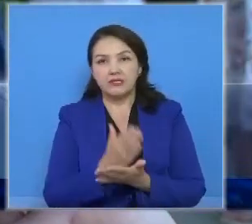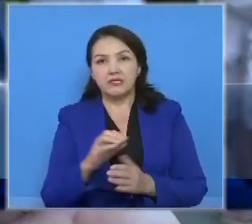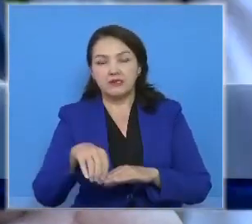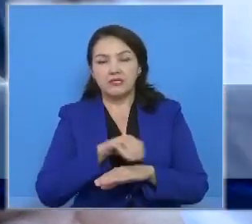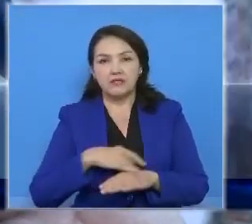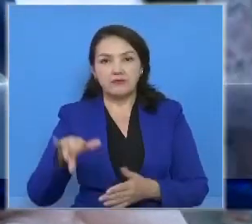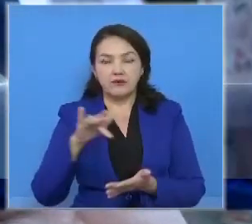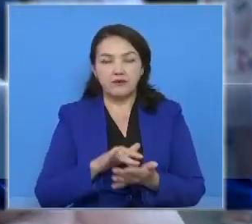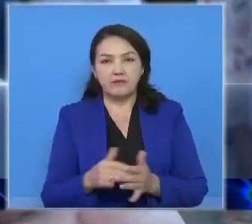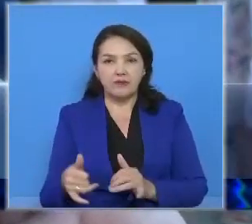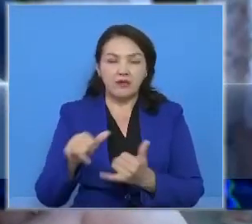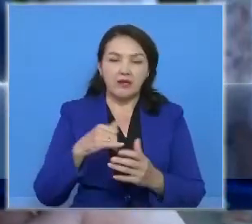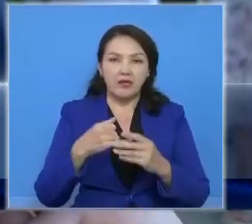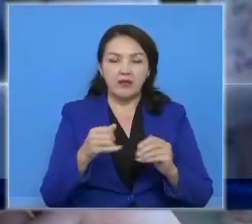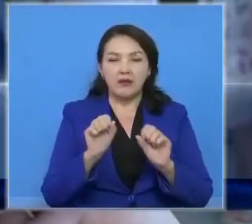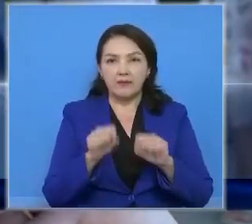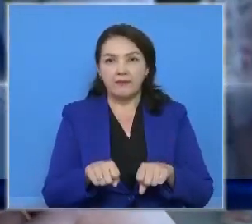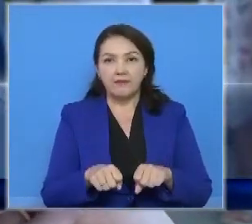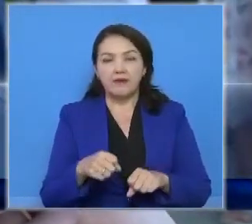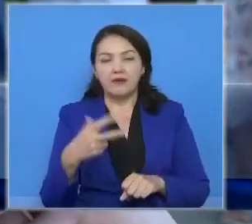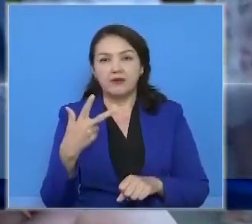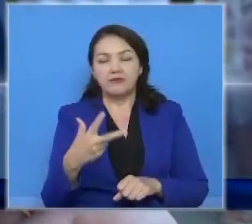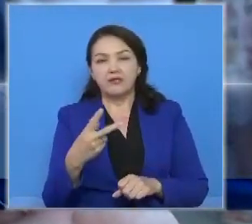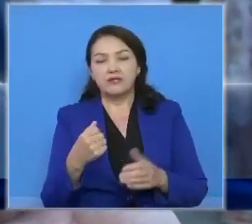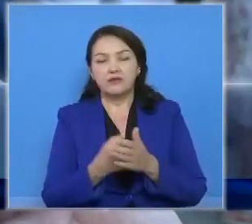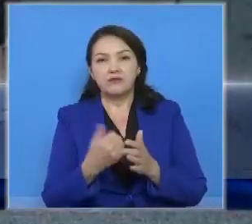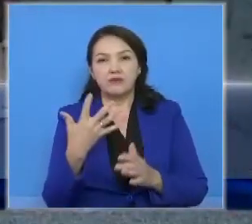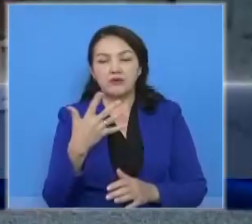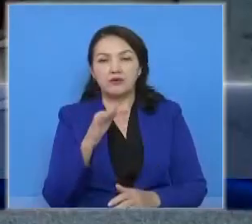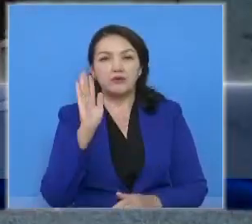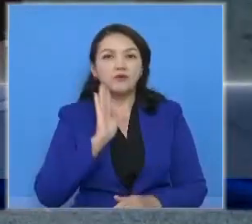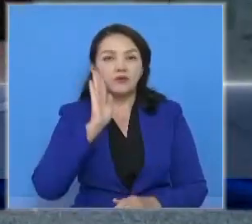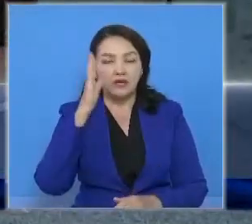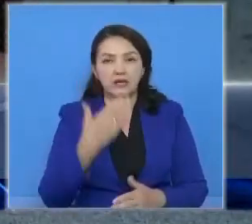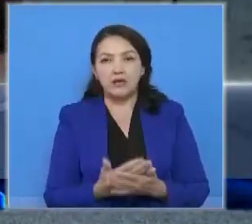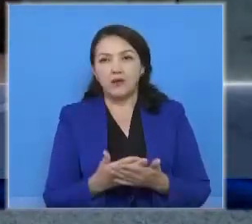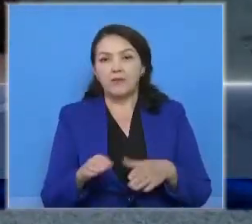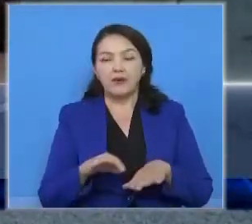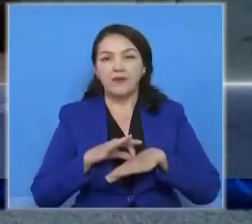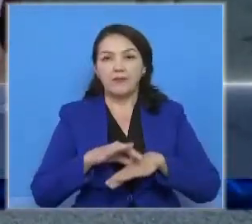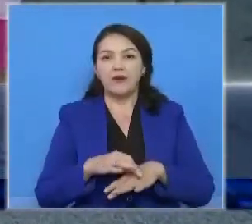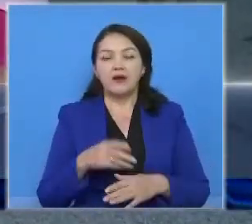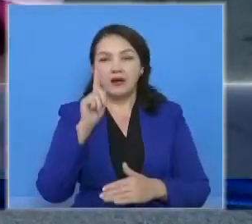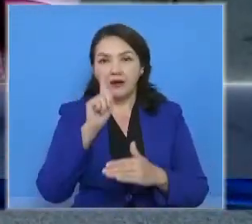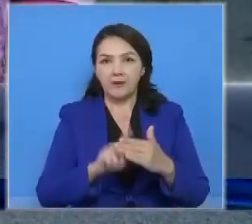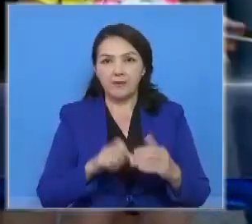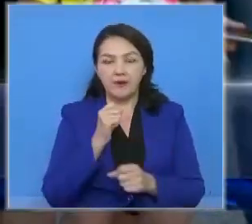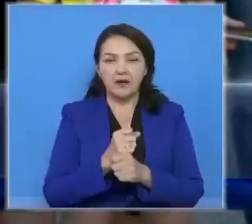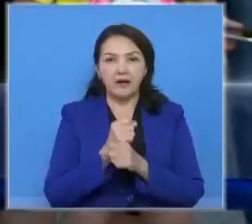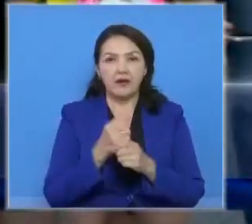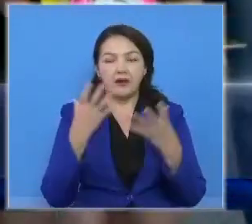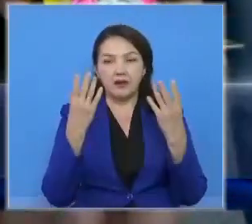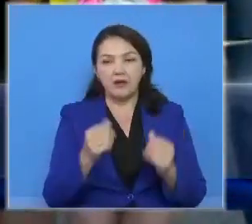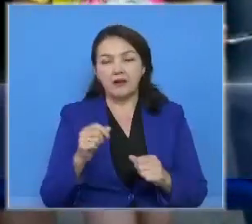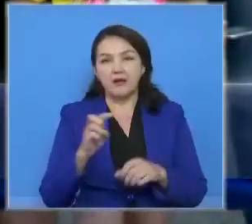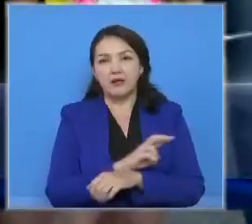города, полив разрешается с 23:00 до 5 утра. Представители уполномоченных органов заверили, что работают день и ночь,